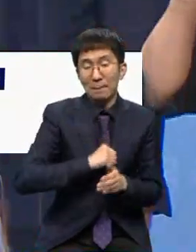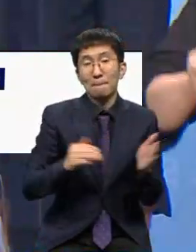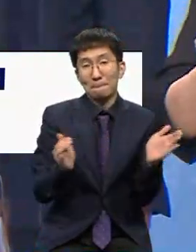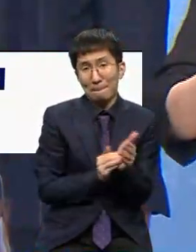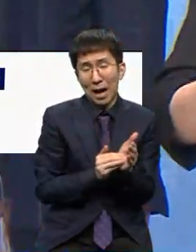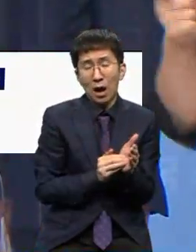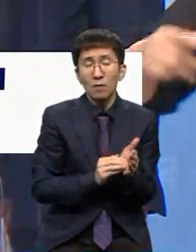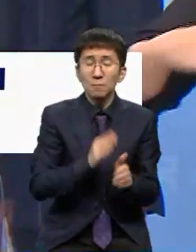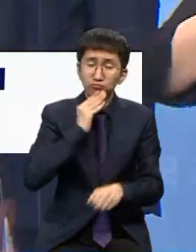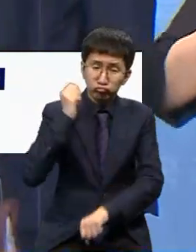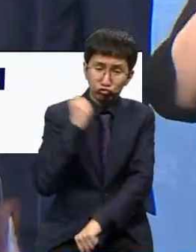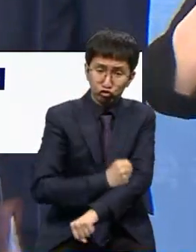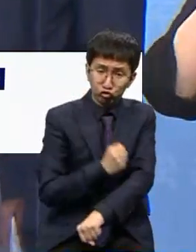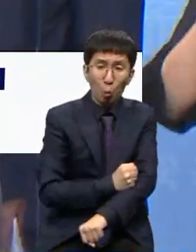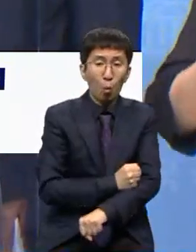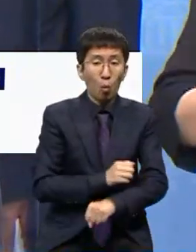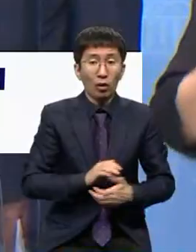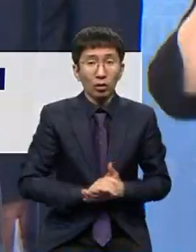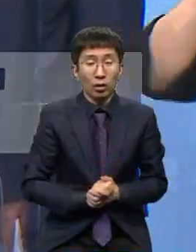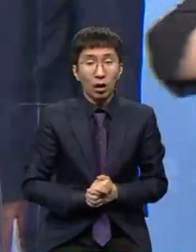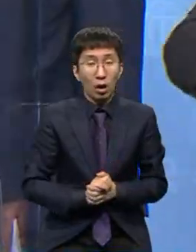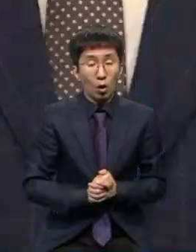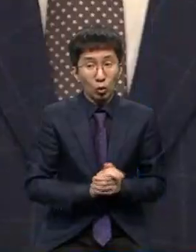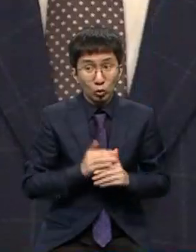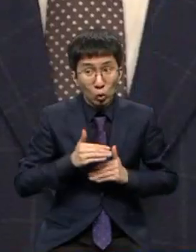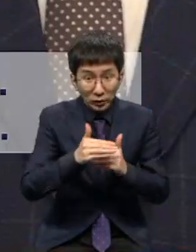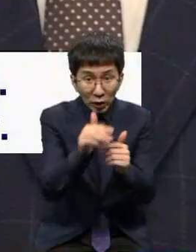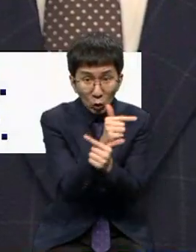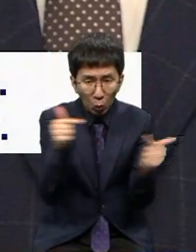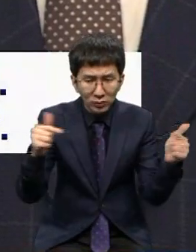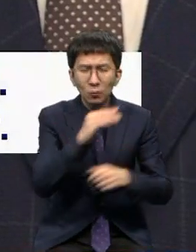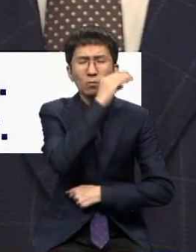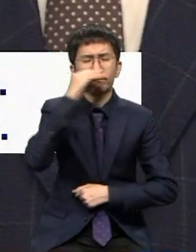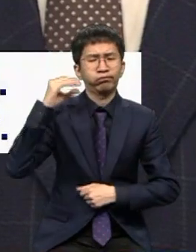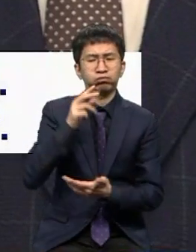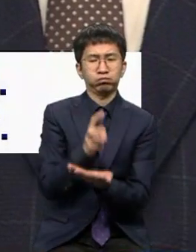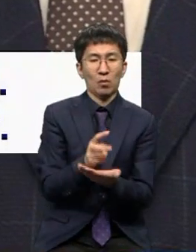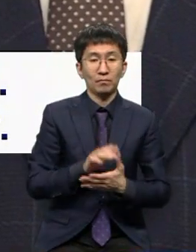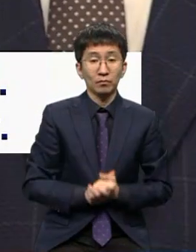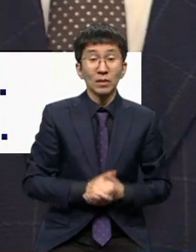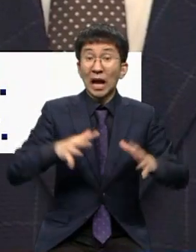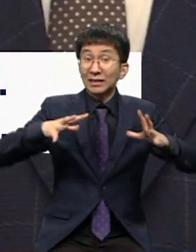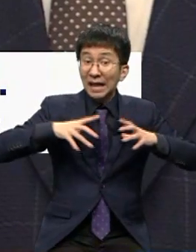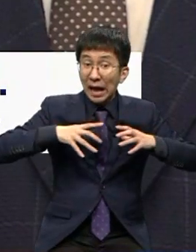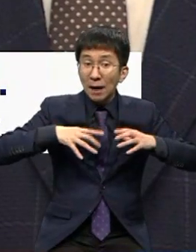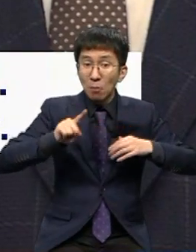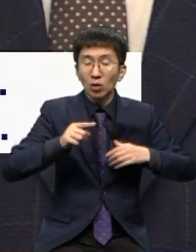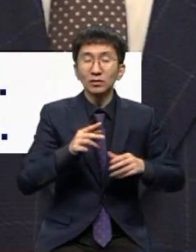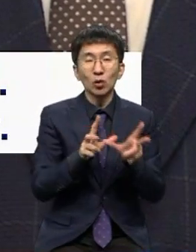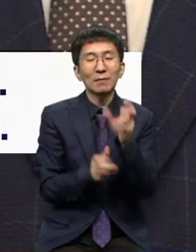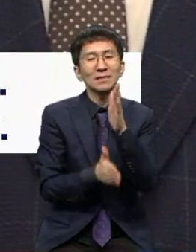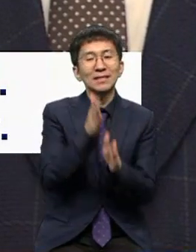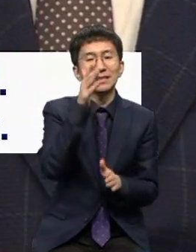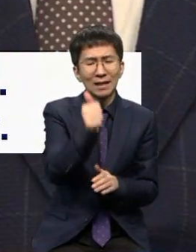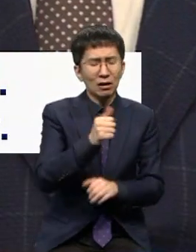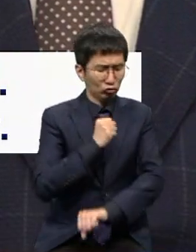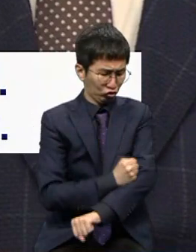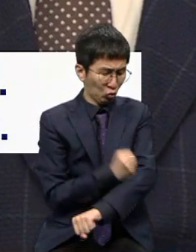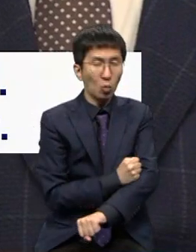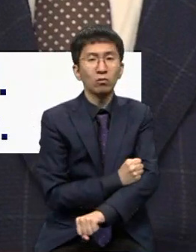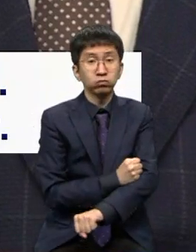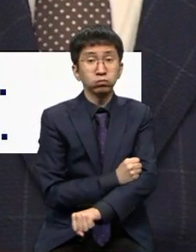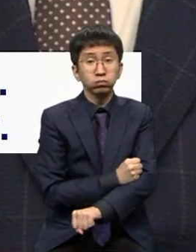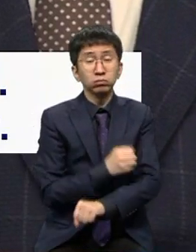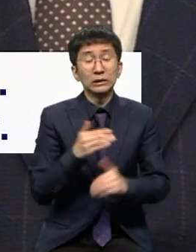공모 절차와 인허가도 적법하게 진행됐다는 겁니다. 대장동 개발은 지금도 제가 자랑하는 성남시장 시절의 최대 치적입니다.